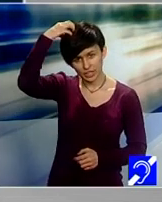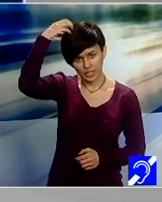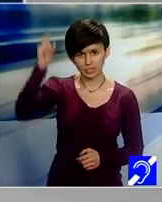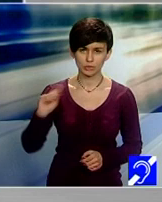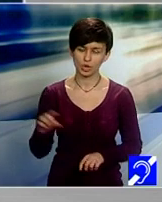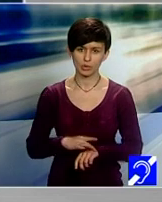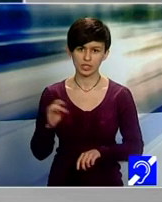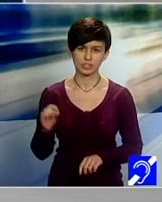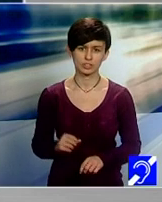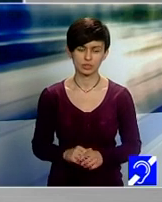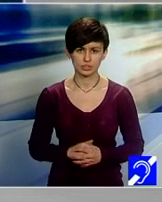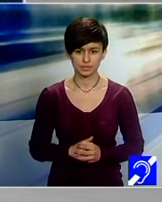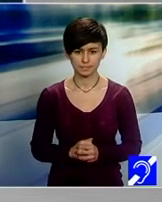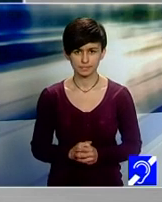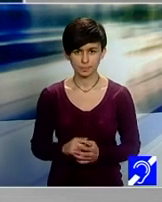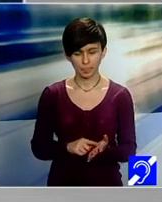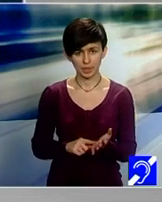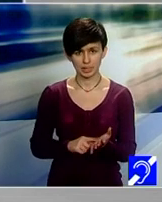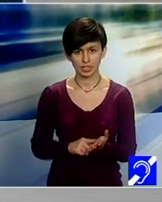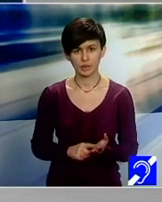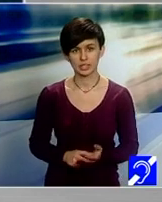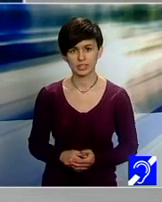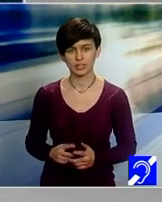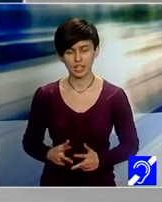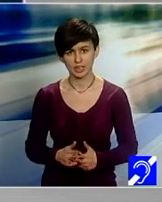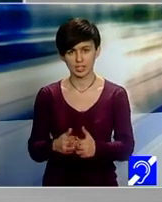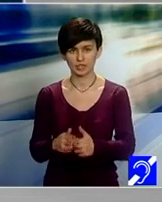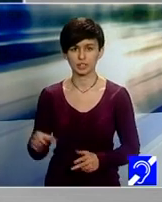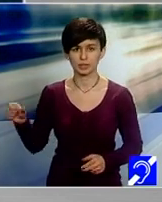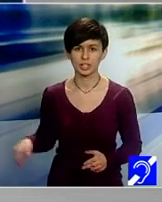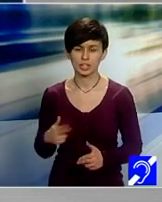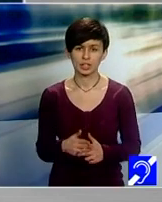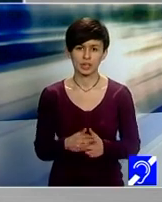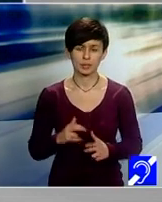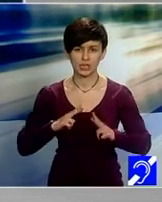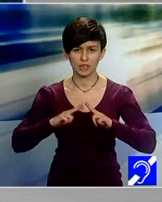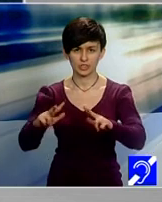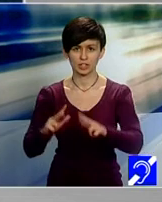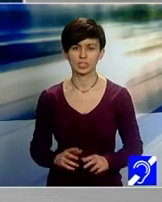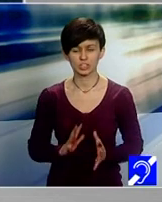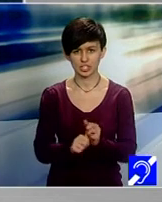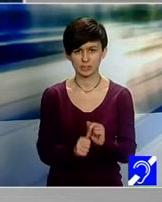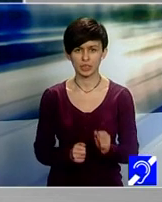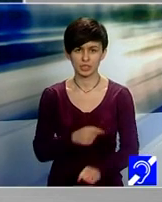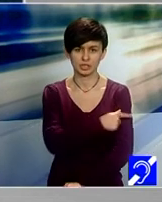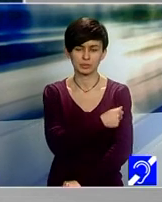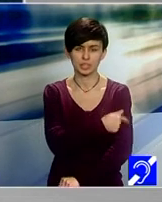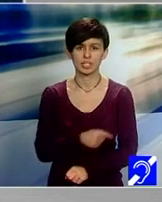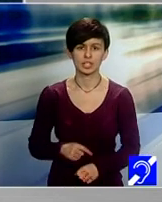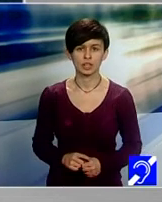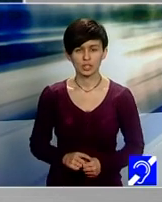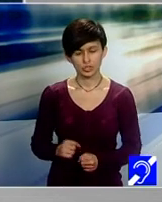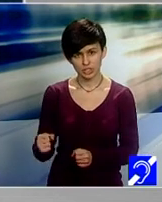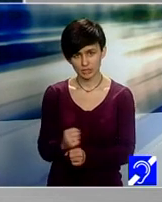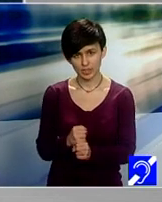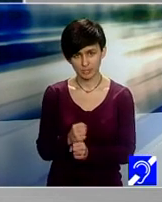timp, medicamentele care îi țin în viață pe bolnavii cronici dispar din farmacii și din spitale, iar aceasta înseamnă